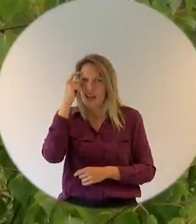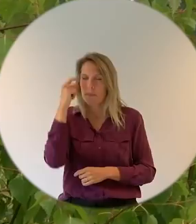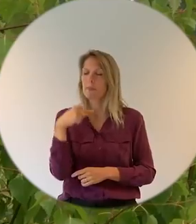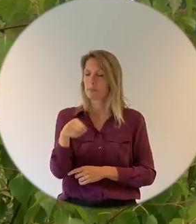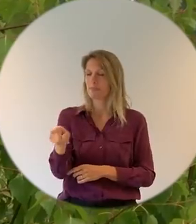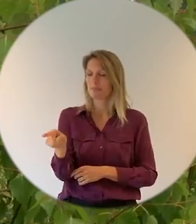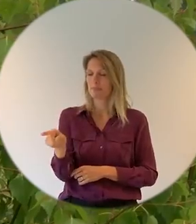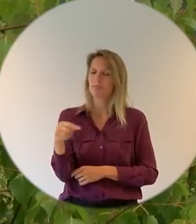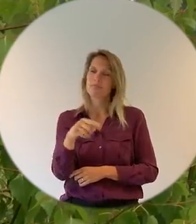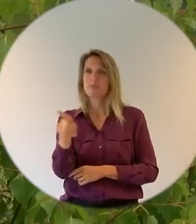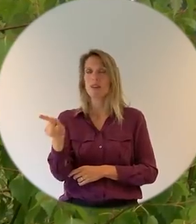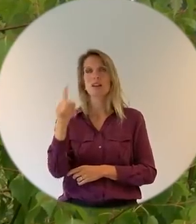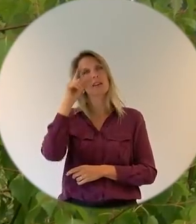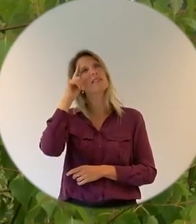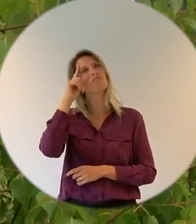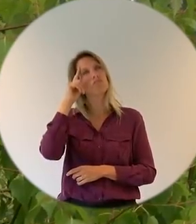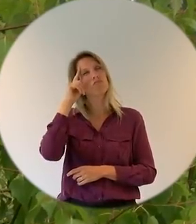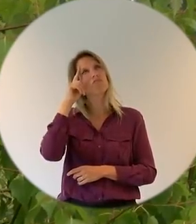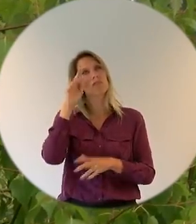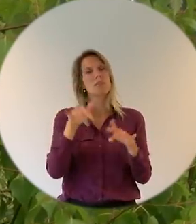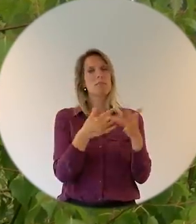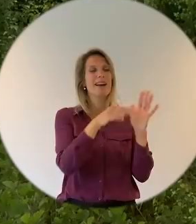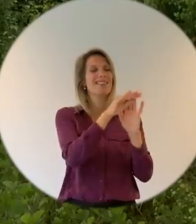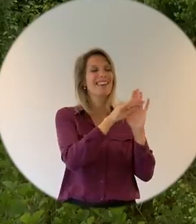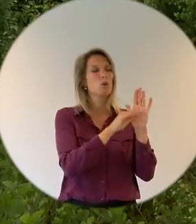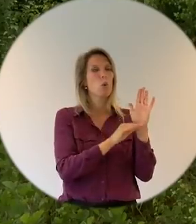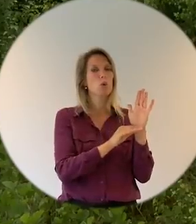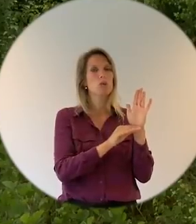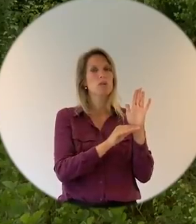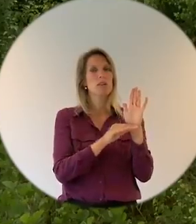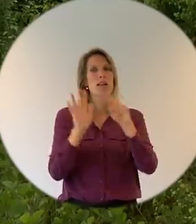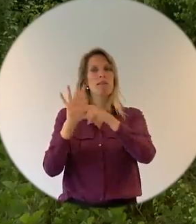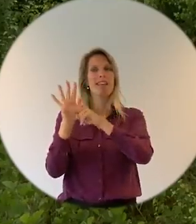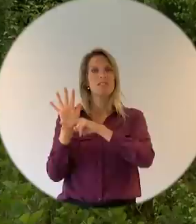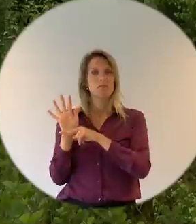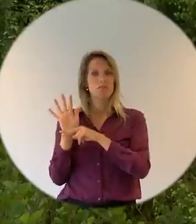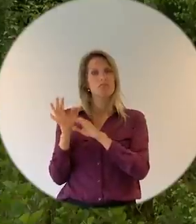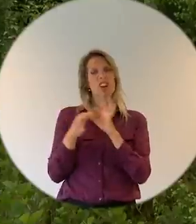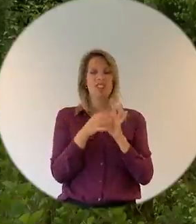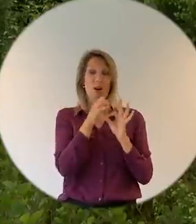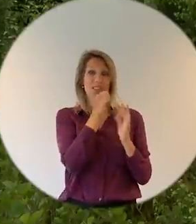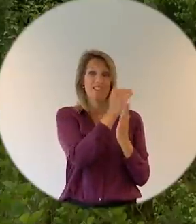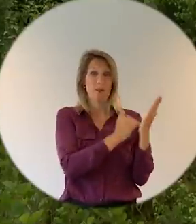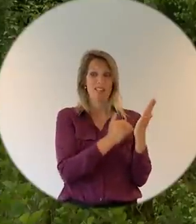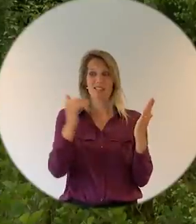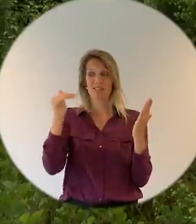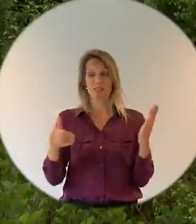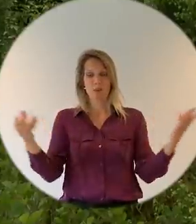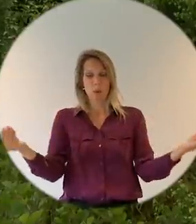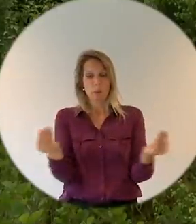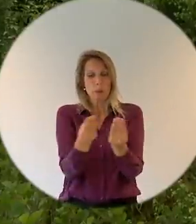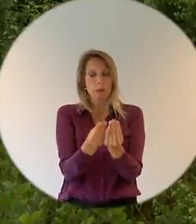hadden gezegd, weet je wat, wij pakken wat regeltjes en wat wetten uit dat Oude Testament en die schrijven we